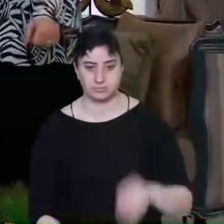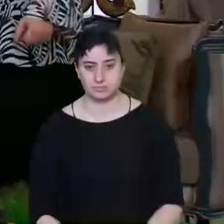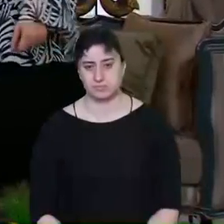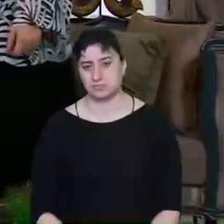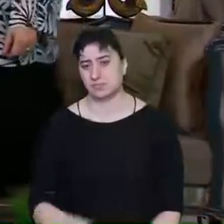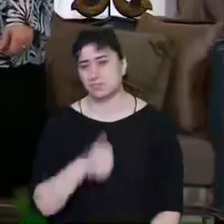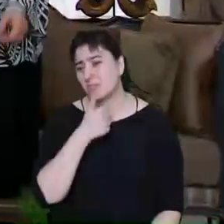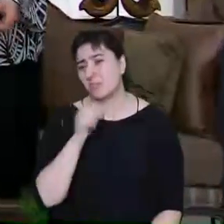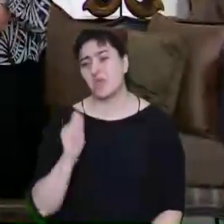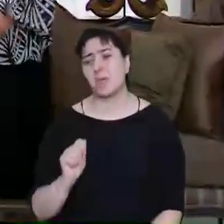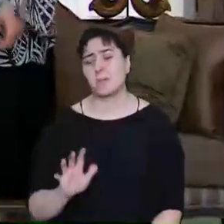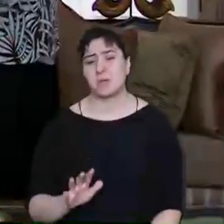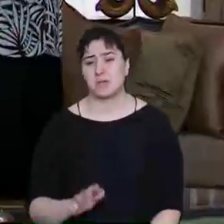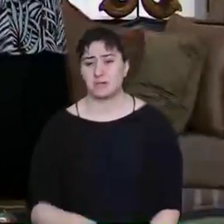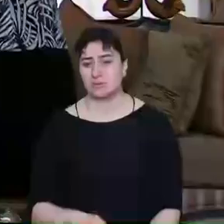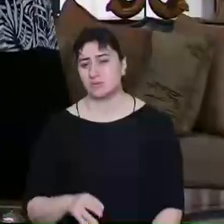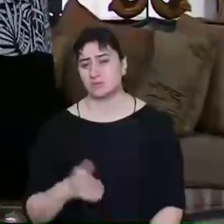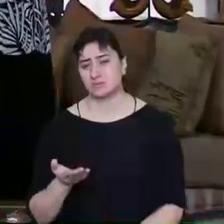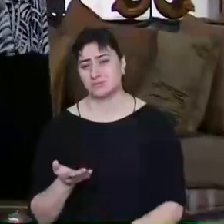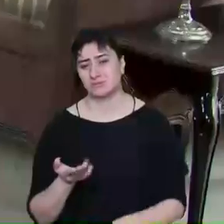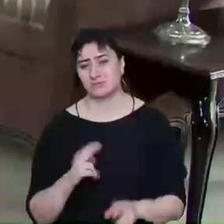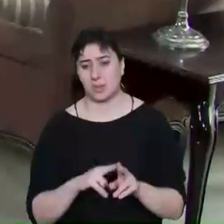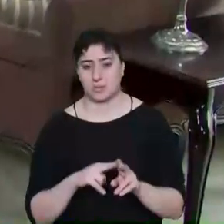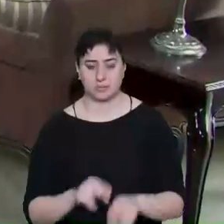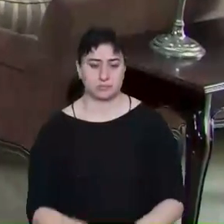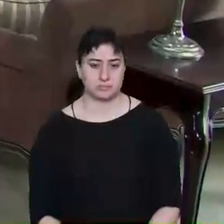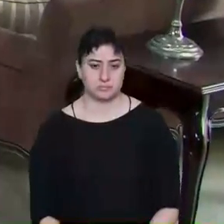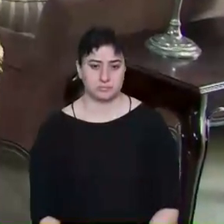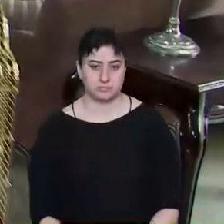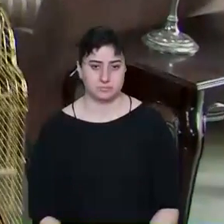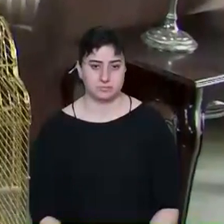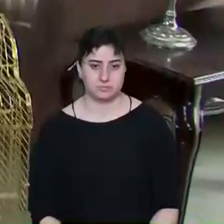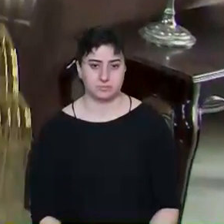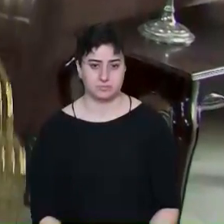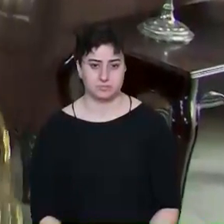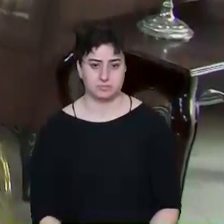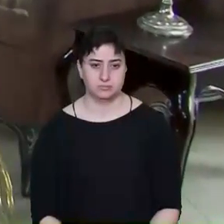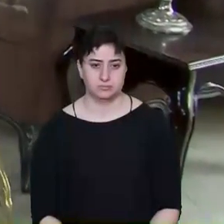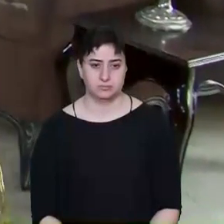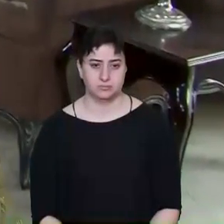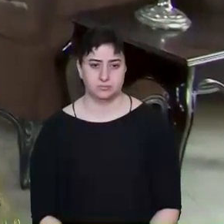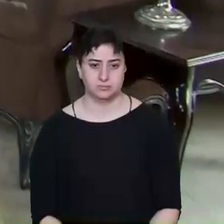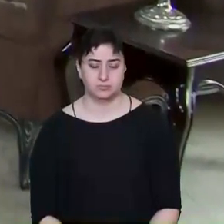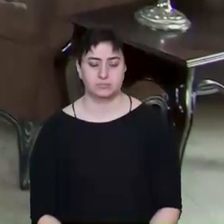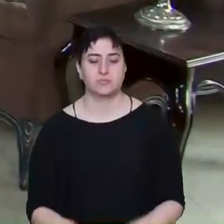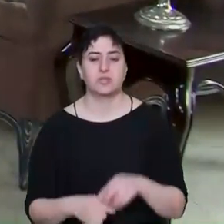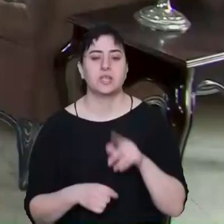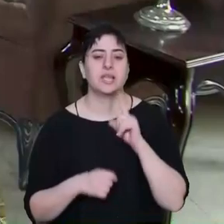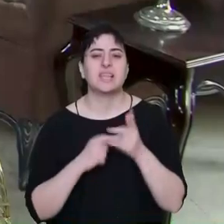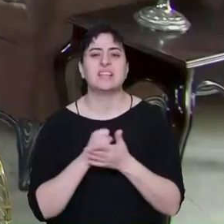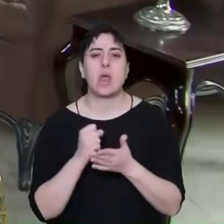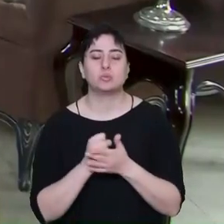Ya babişko yapma ya. Ay Kemal'im. Tam kafesi almış salondan çıkıyordu ki...